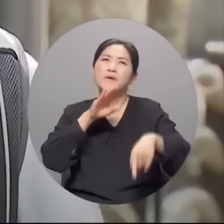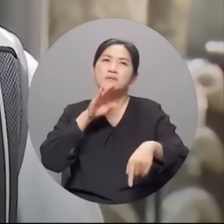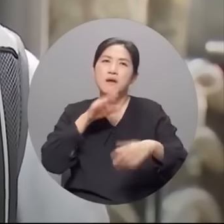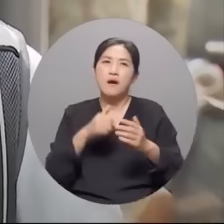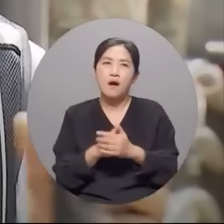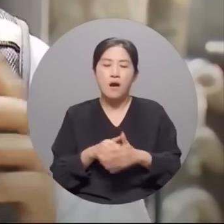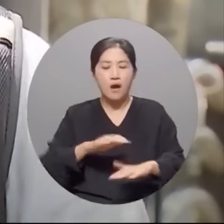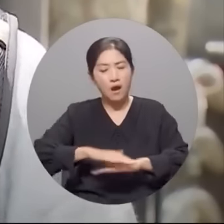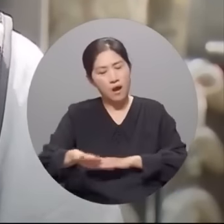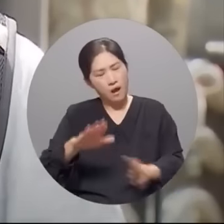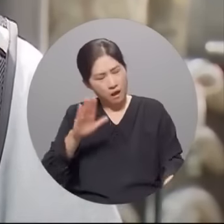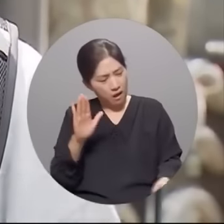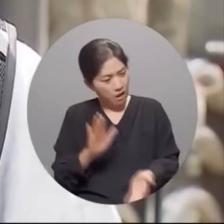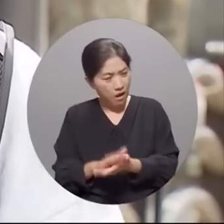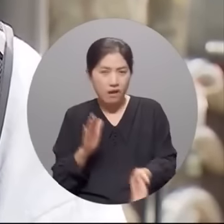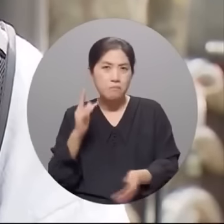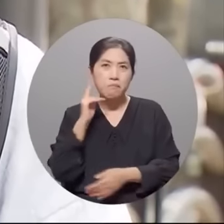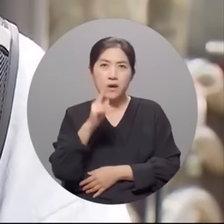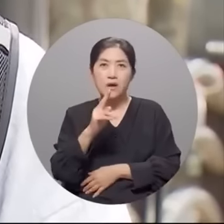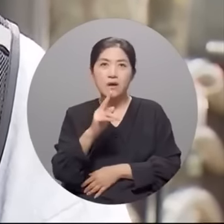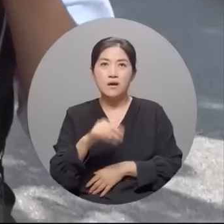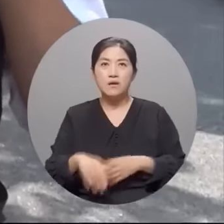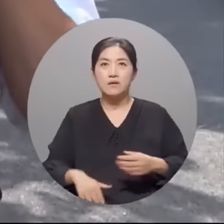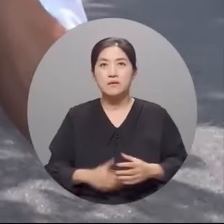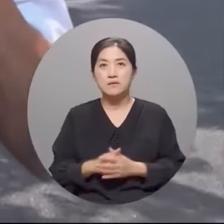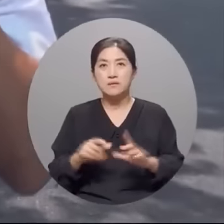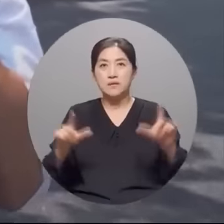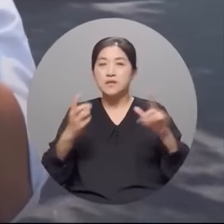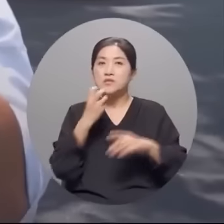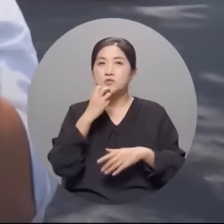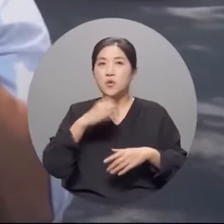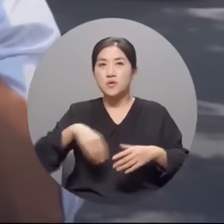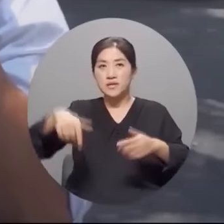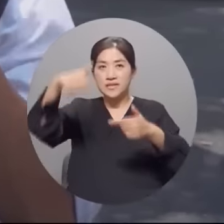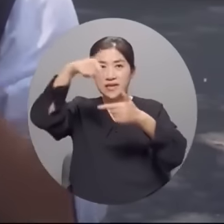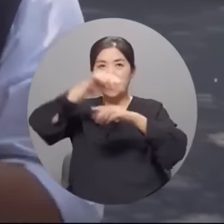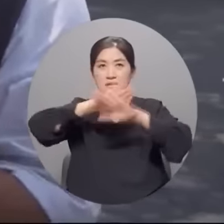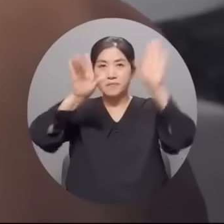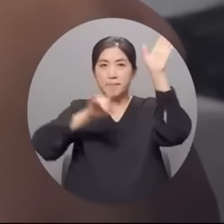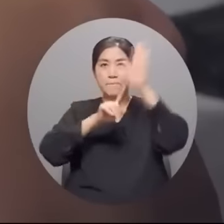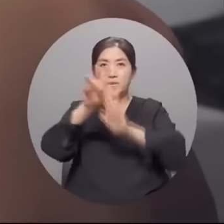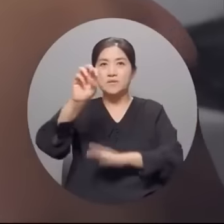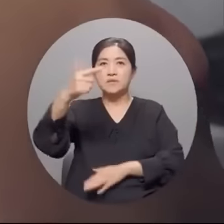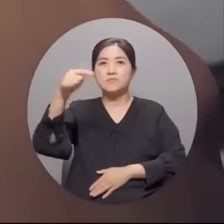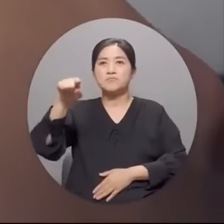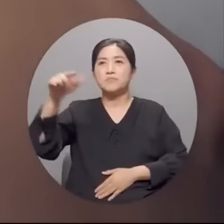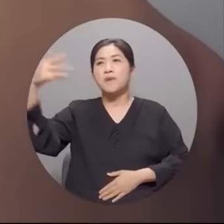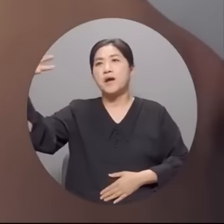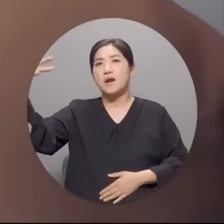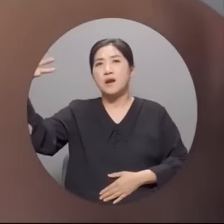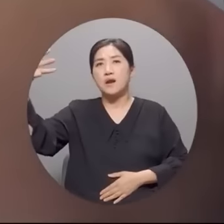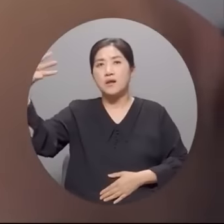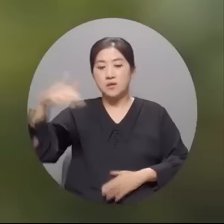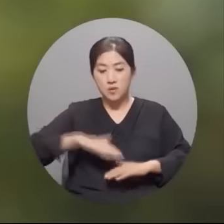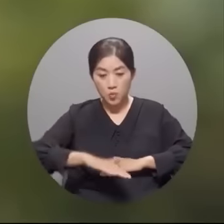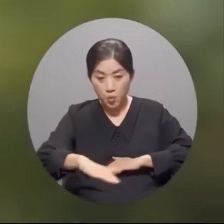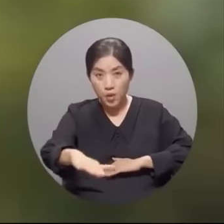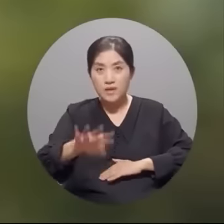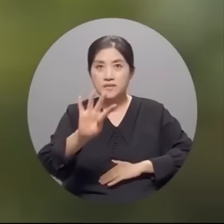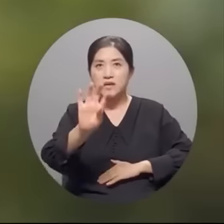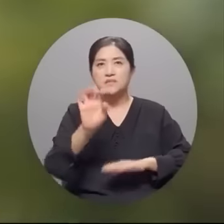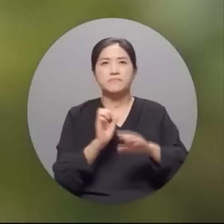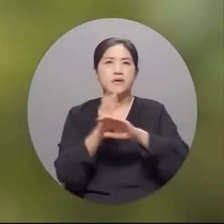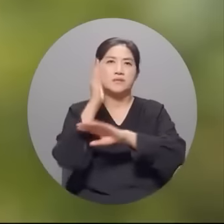정도로 바닥이 너무 뜨겁습니다. 이날 서울 강남의 낮 최고 기온은 36.8도, 도로 표면은